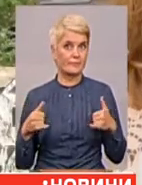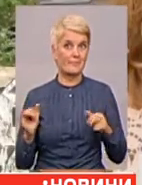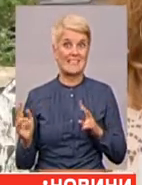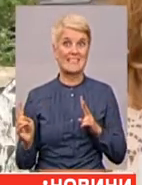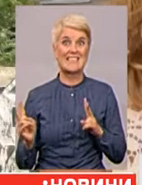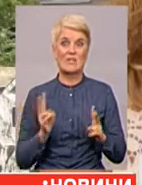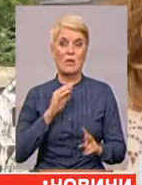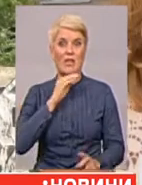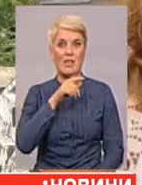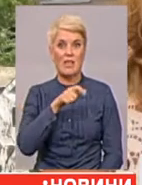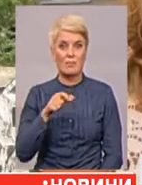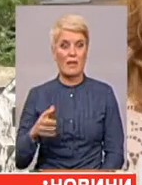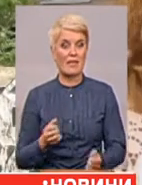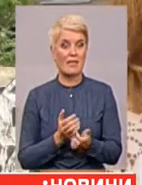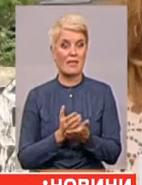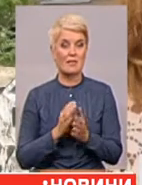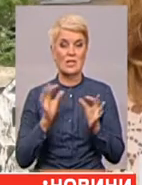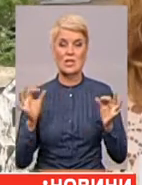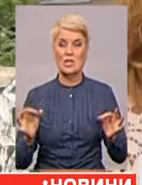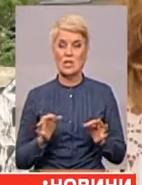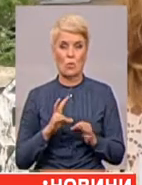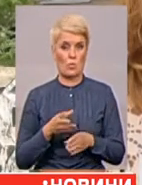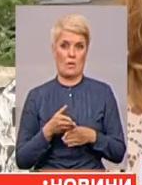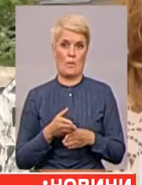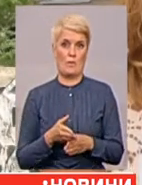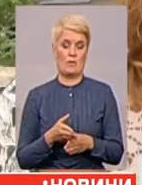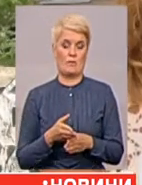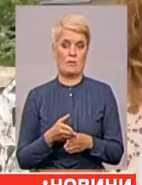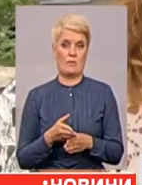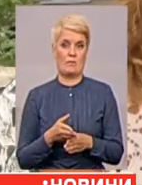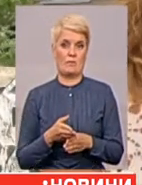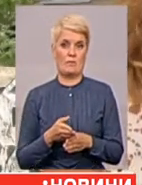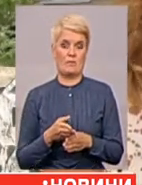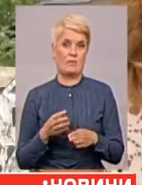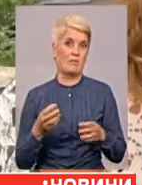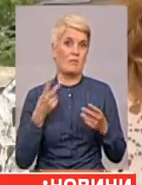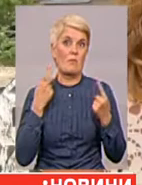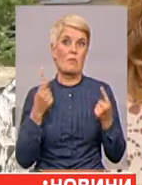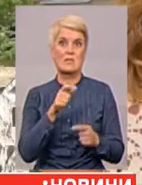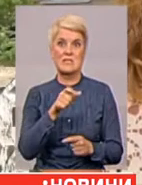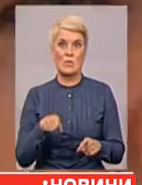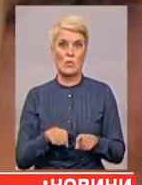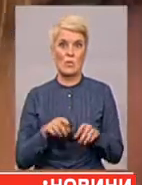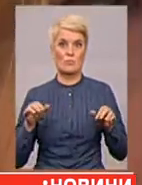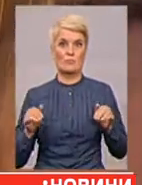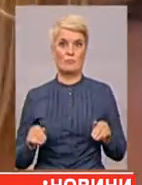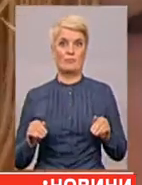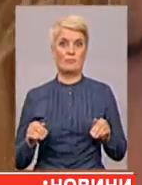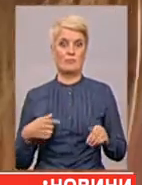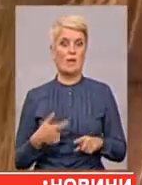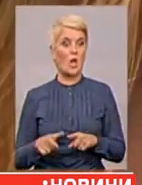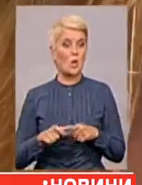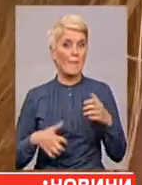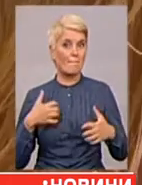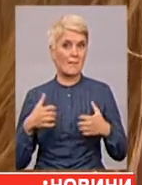із рятівників нічого не допомогли, відповідно. Звичайно, прості люди теж ніхто нічого. Я дуже